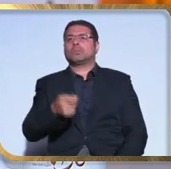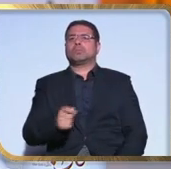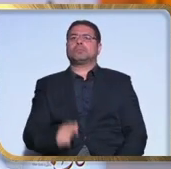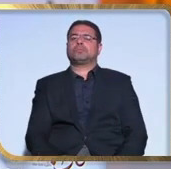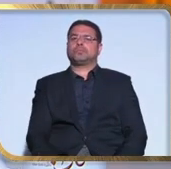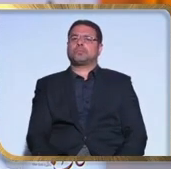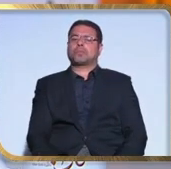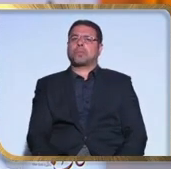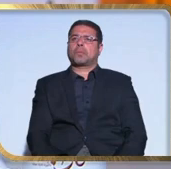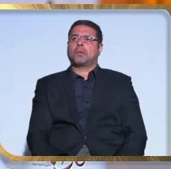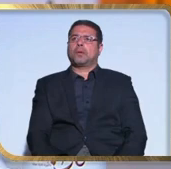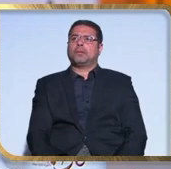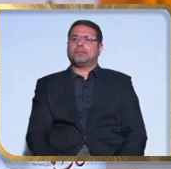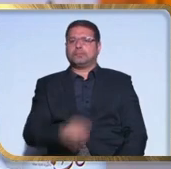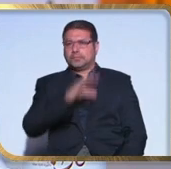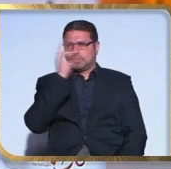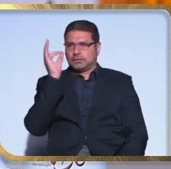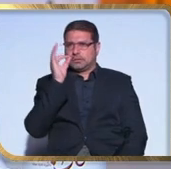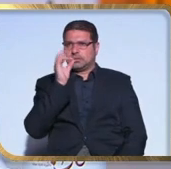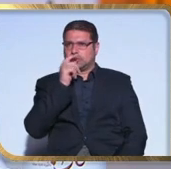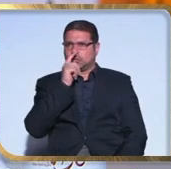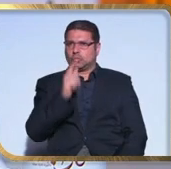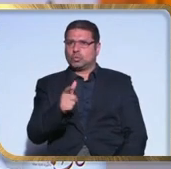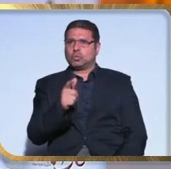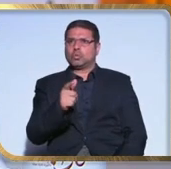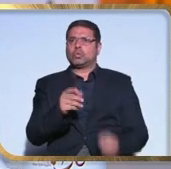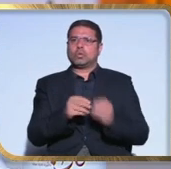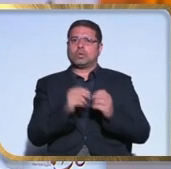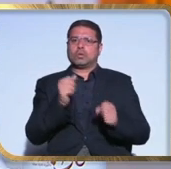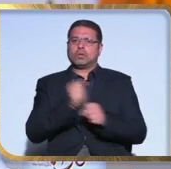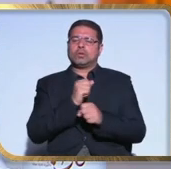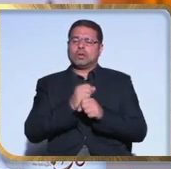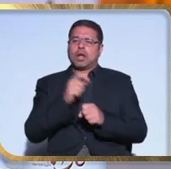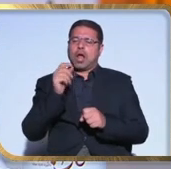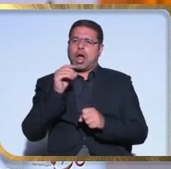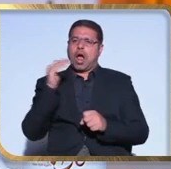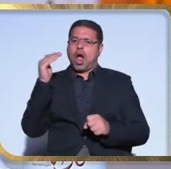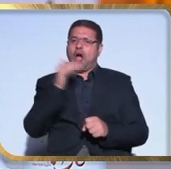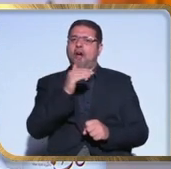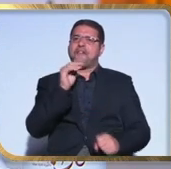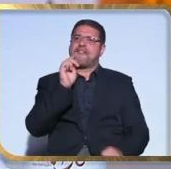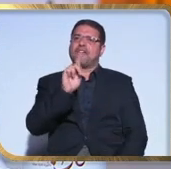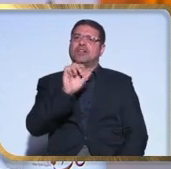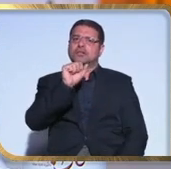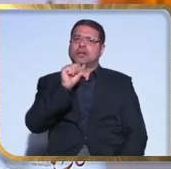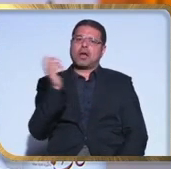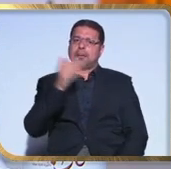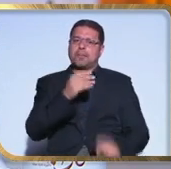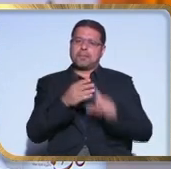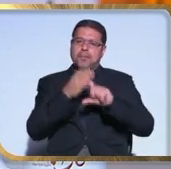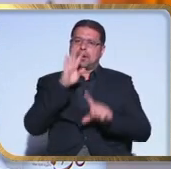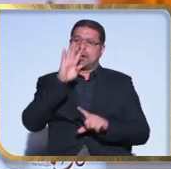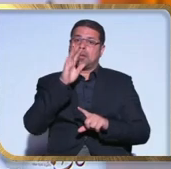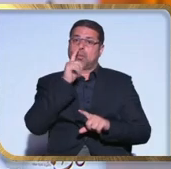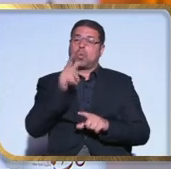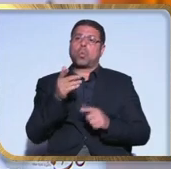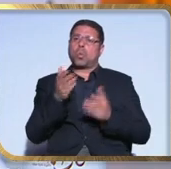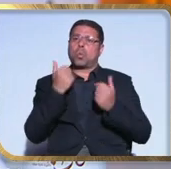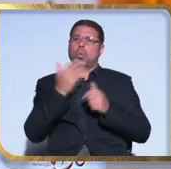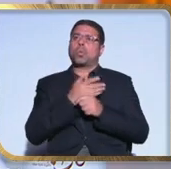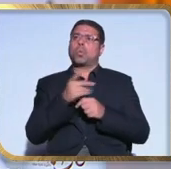والسلام فتيجي مثلا زي ما روت من فعله ست حفصه بتقول اربع لم يكن